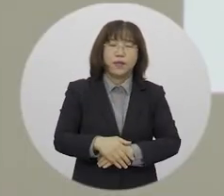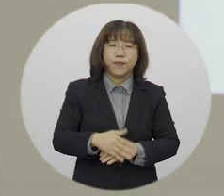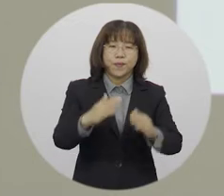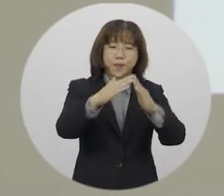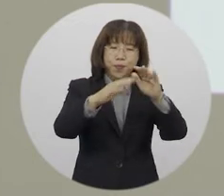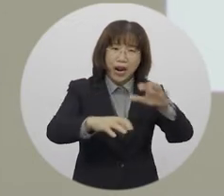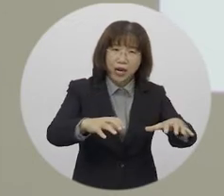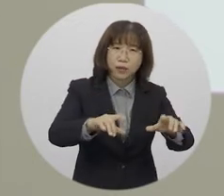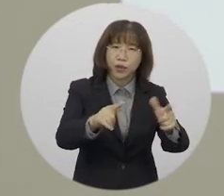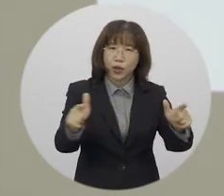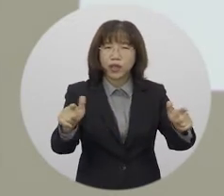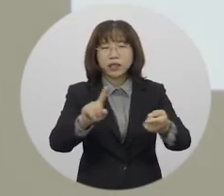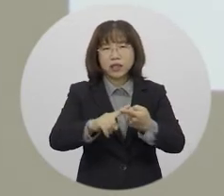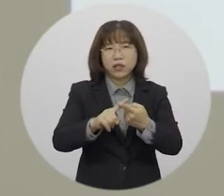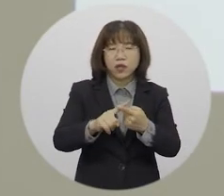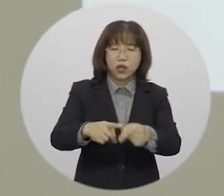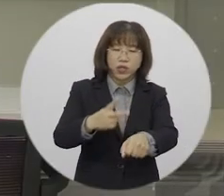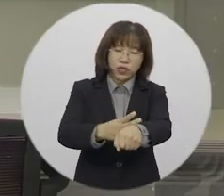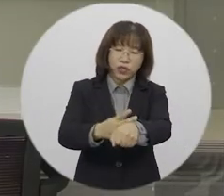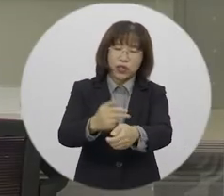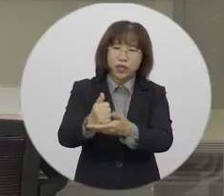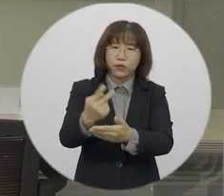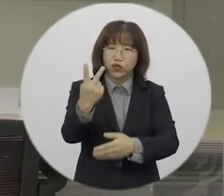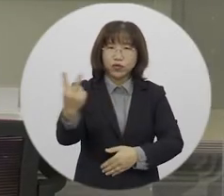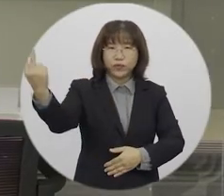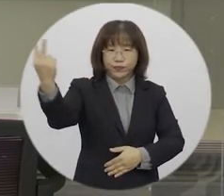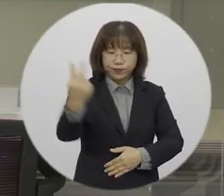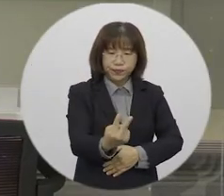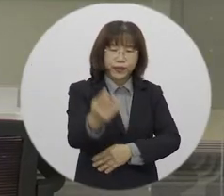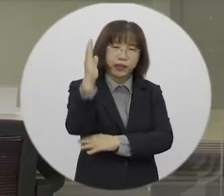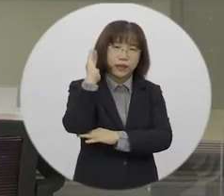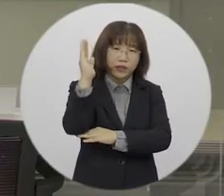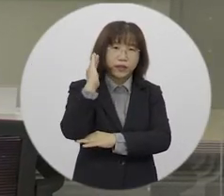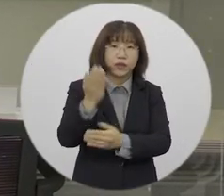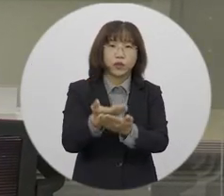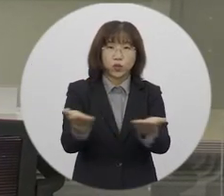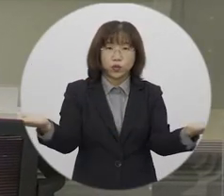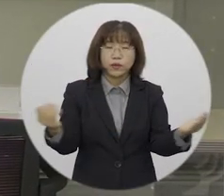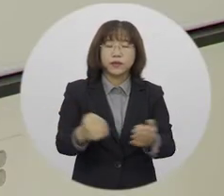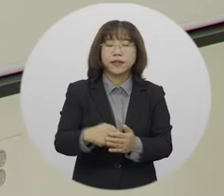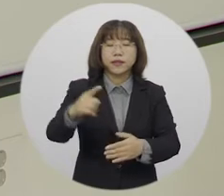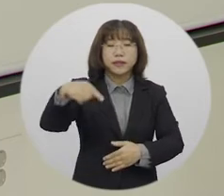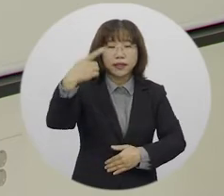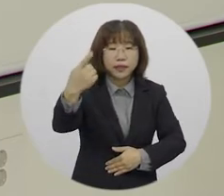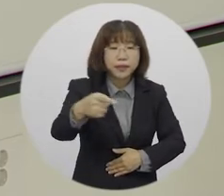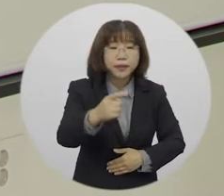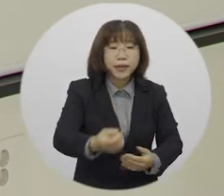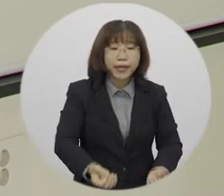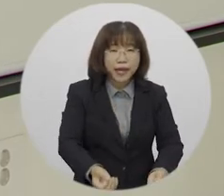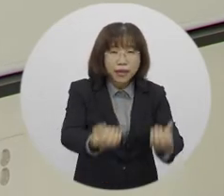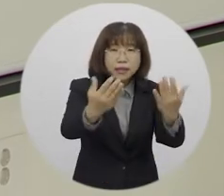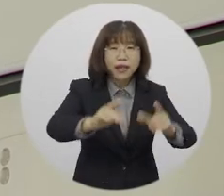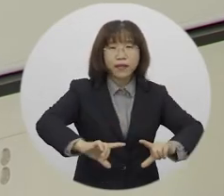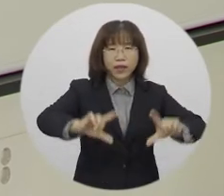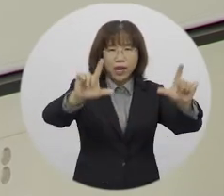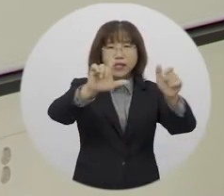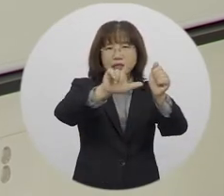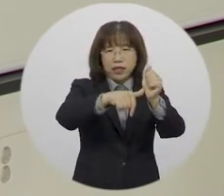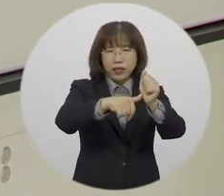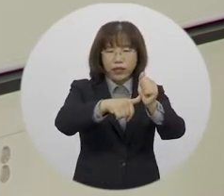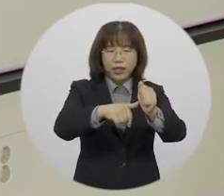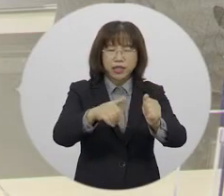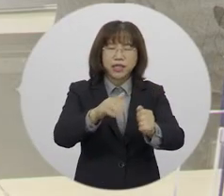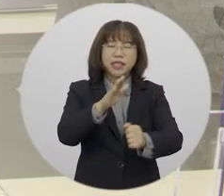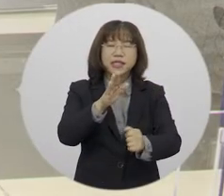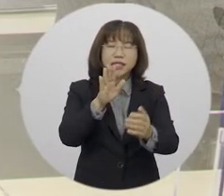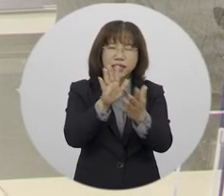기업과 공정 무역을 주제로 최정희, 유정아 두 강사의 강의가 진행됐습니다. 이어 본격적인 데모데이 시간을